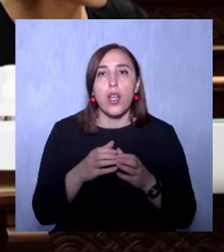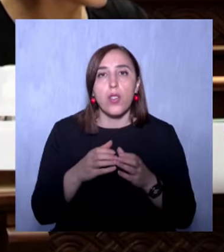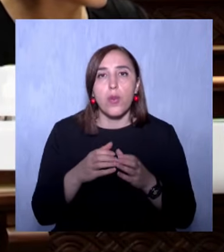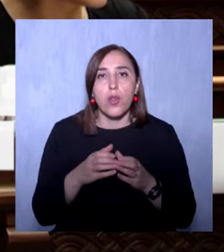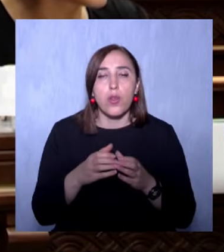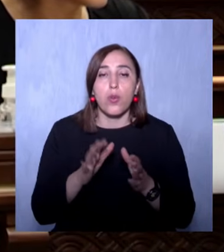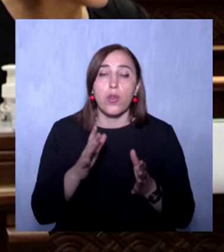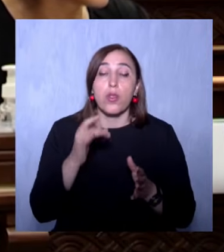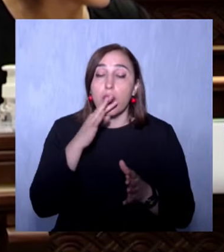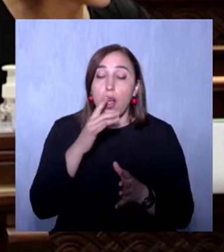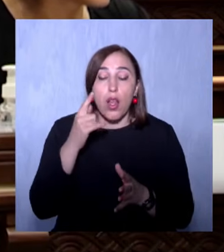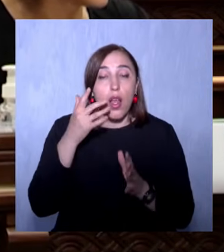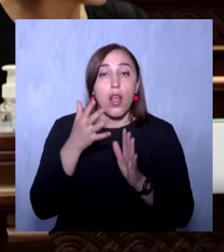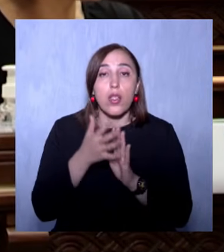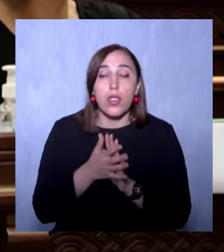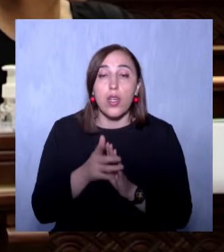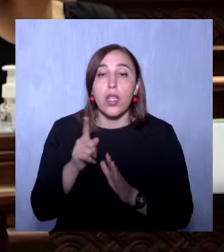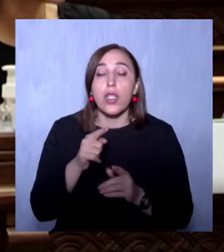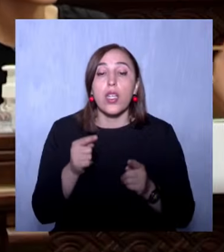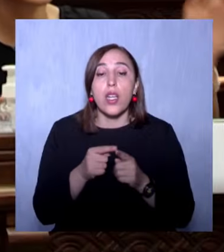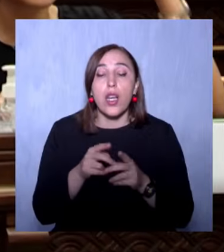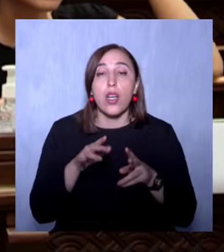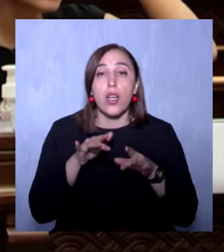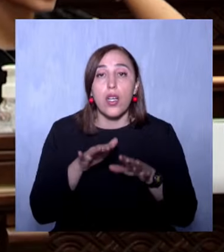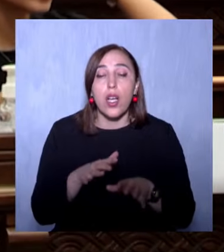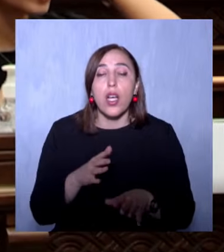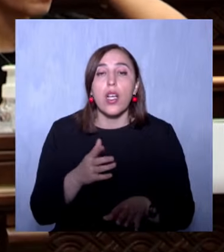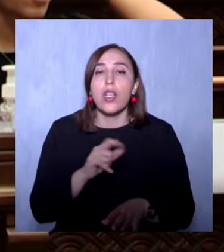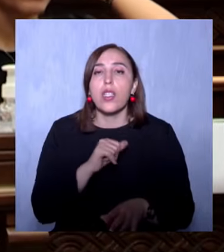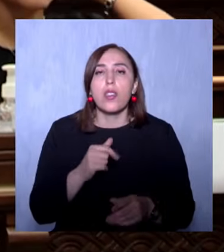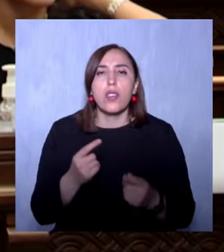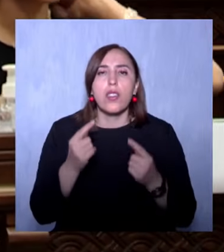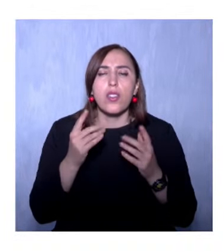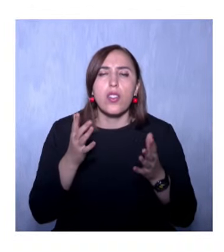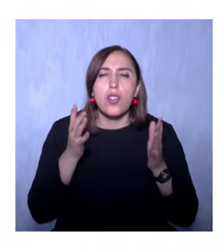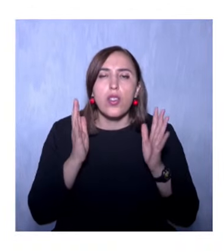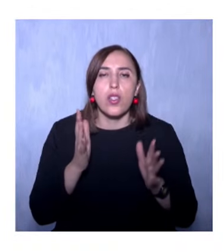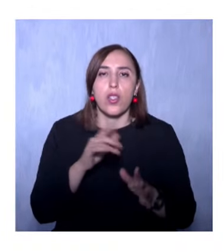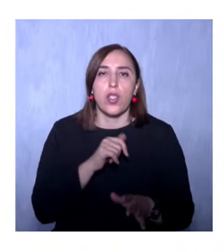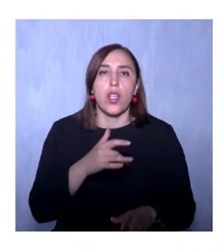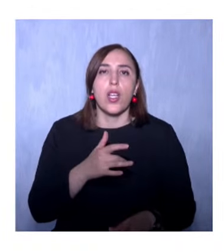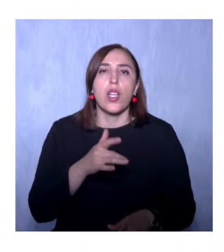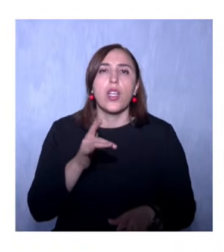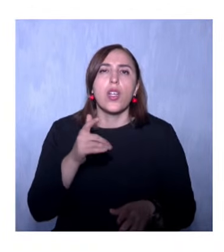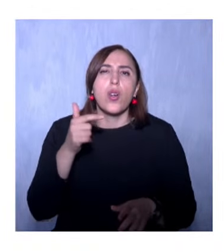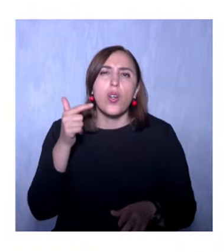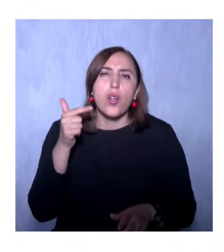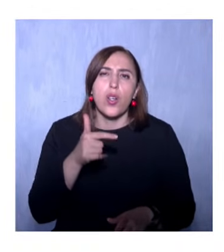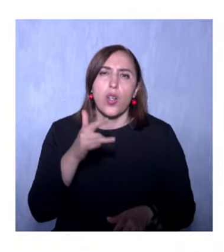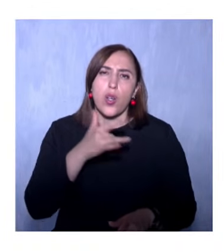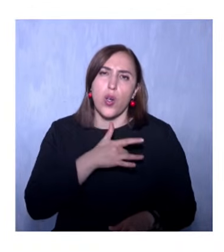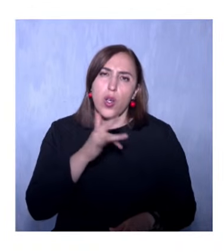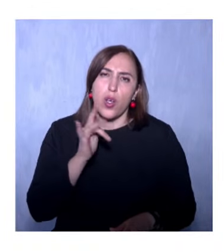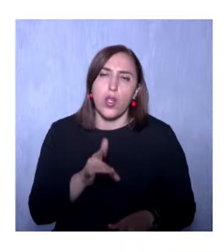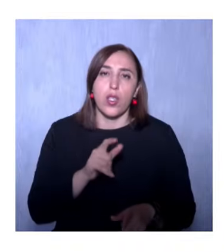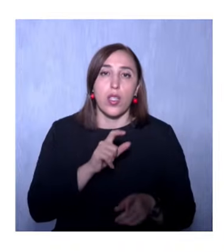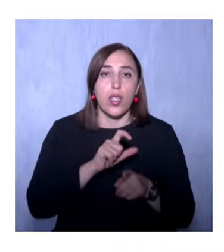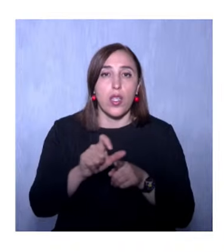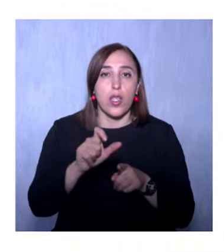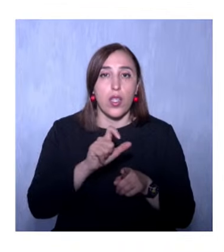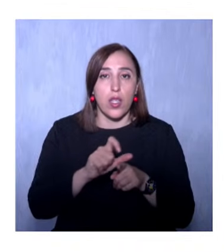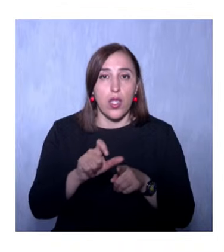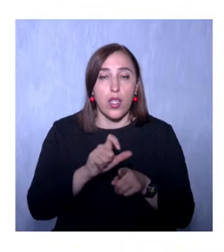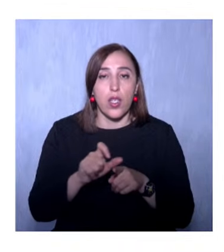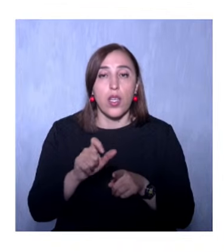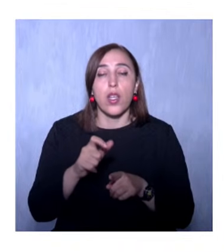հասկացել Հայաստանի քրեական օրենսգրքի ծանր վիրավորանք հասցնելու մասին հոդվածը։ Միջազգային կազմակերպությունը 3 անդրադարձել է այս